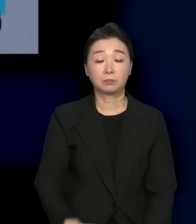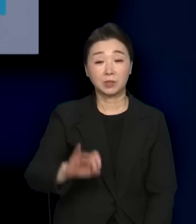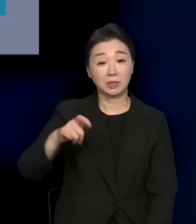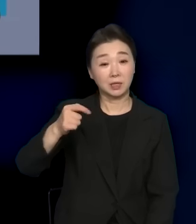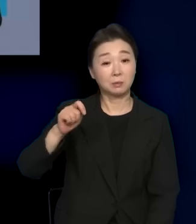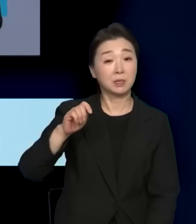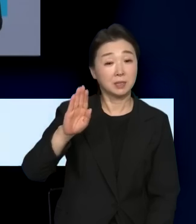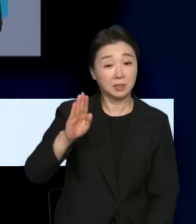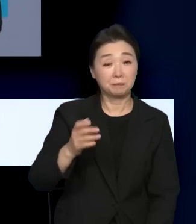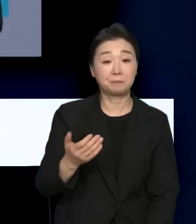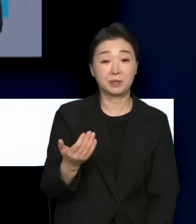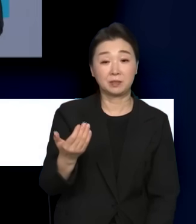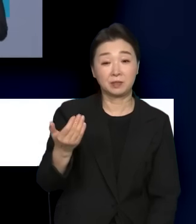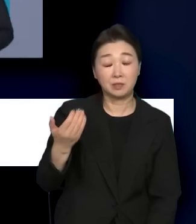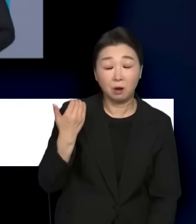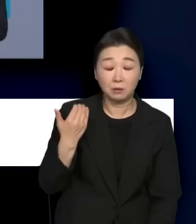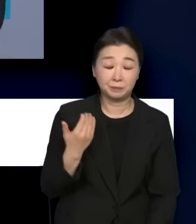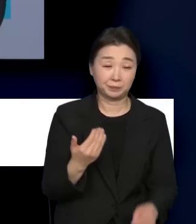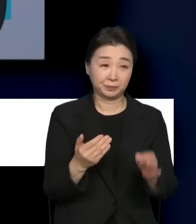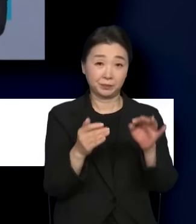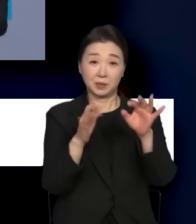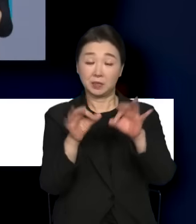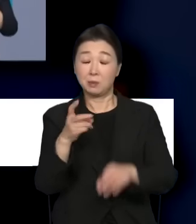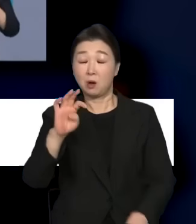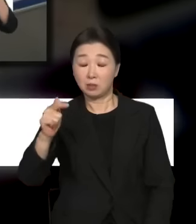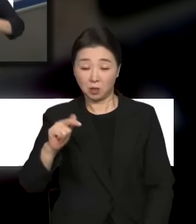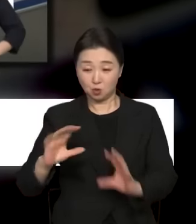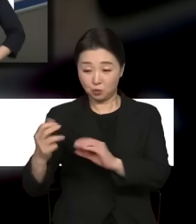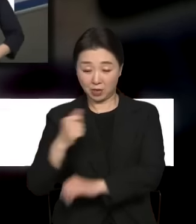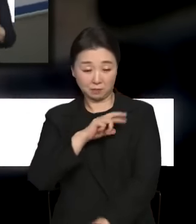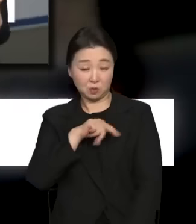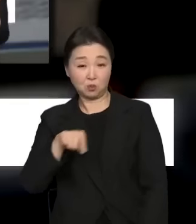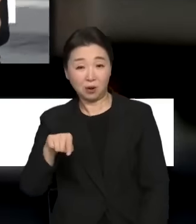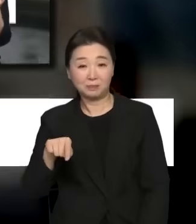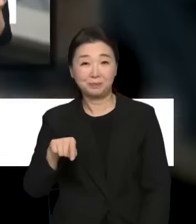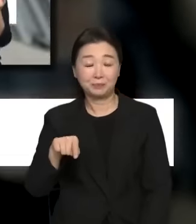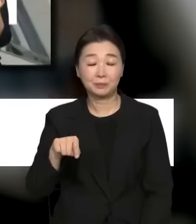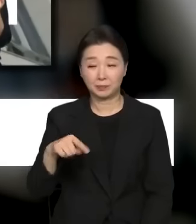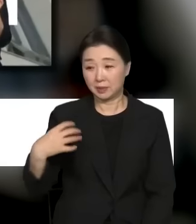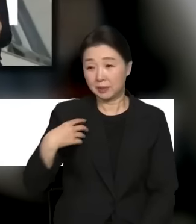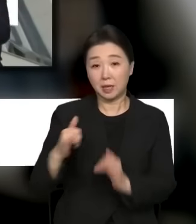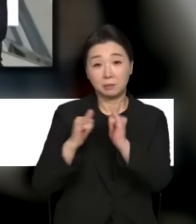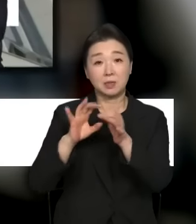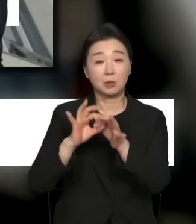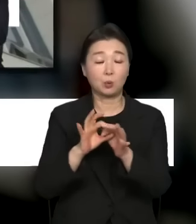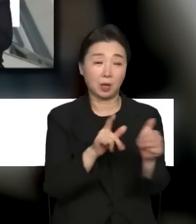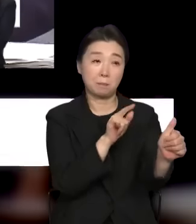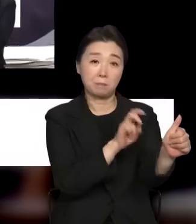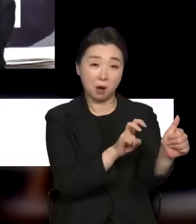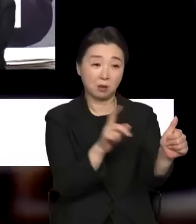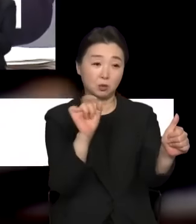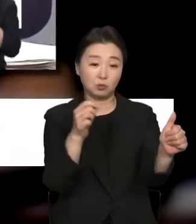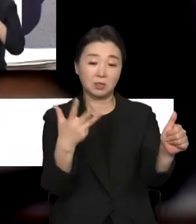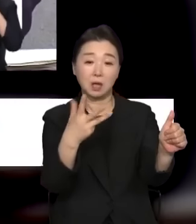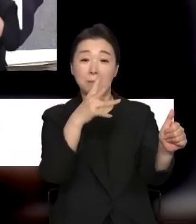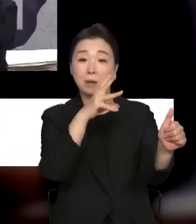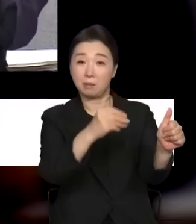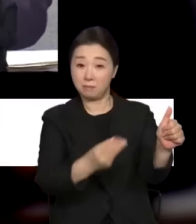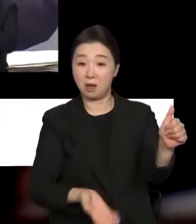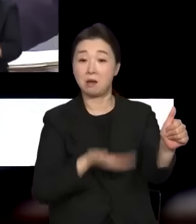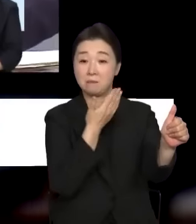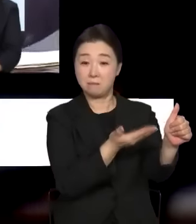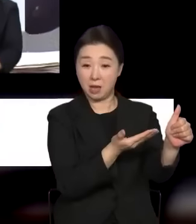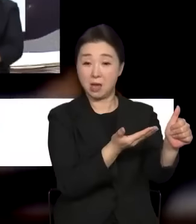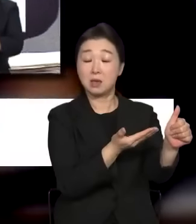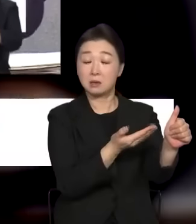jbc서 검찰이 전국민 의원이 회계책임자를 통해 명에게 600여만 원을 건